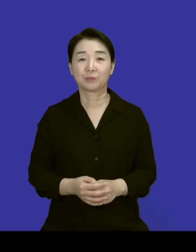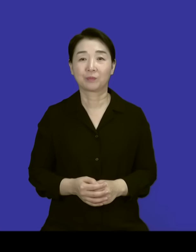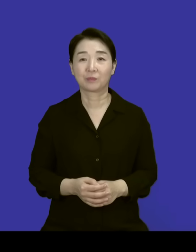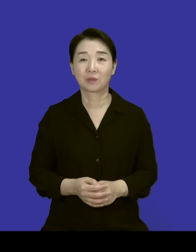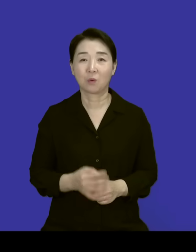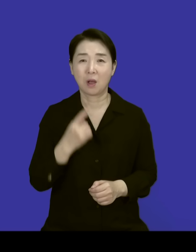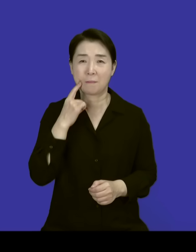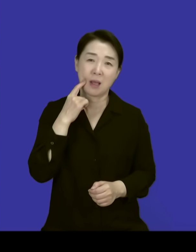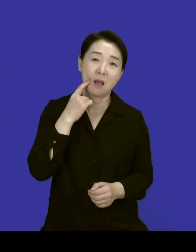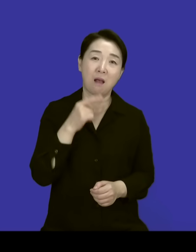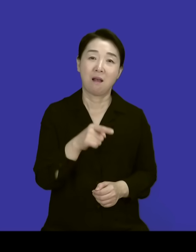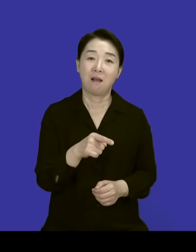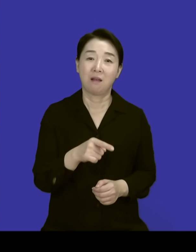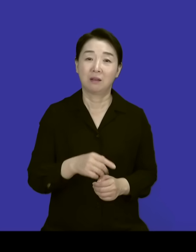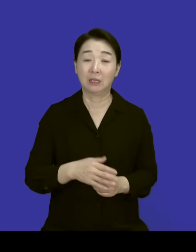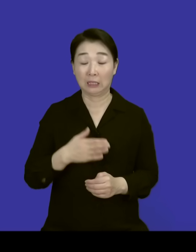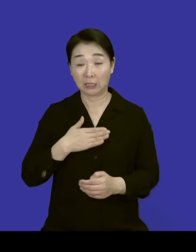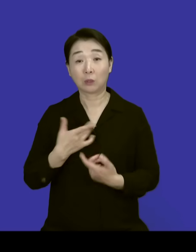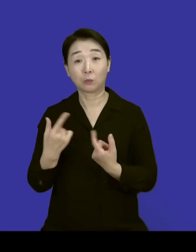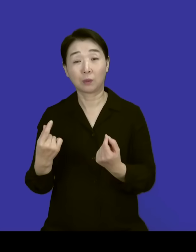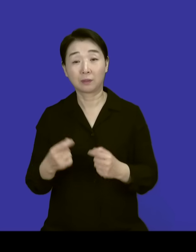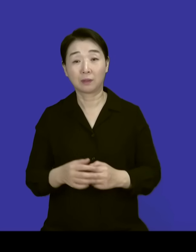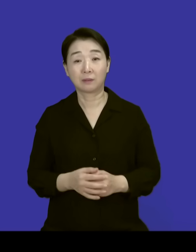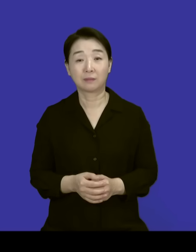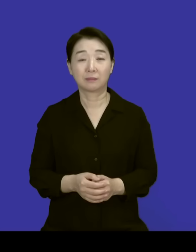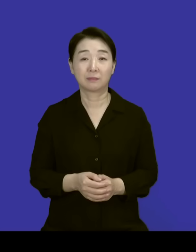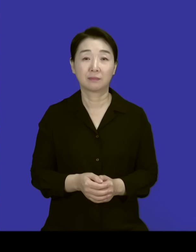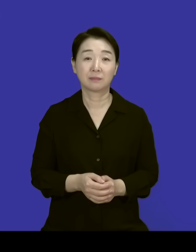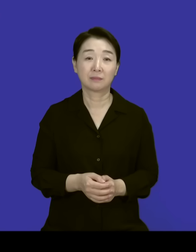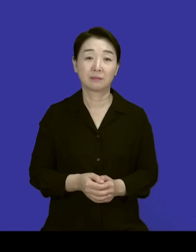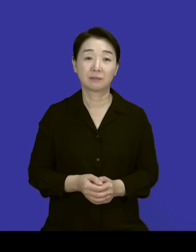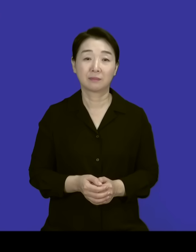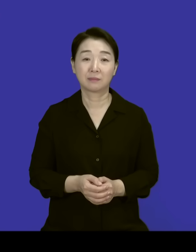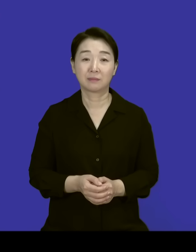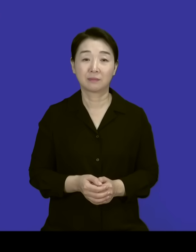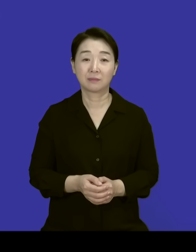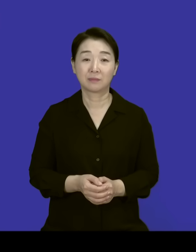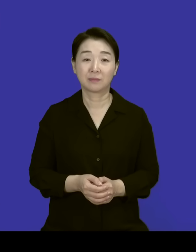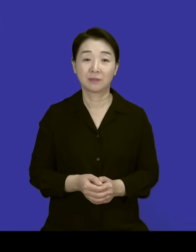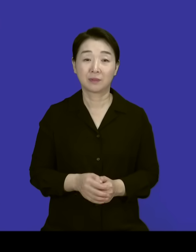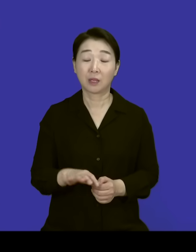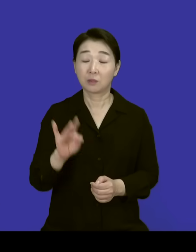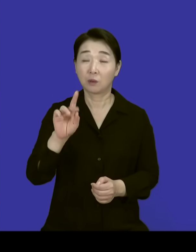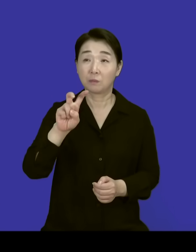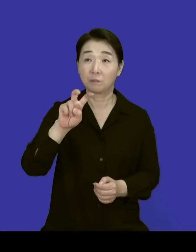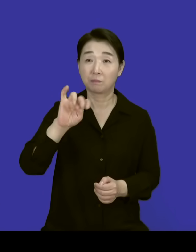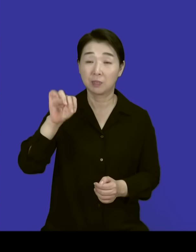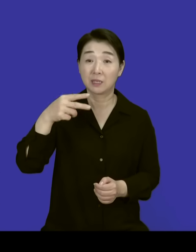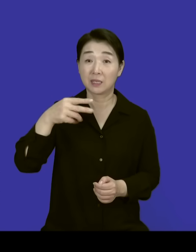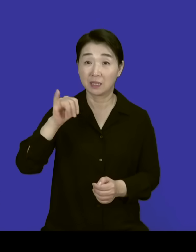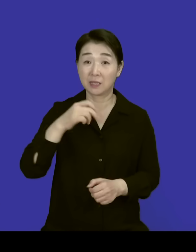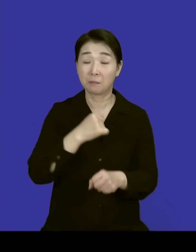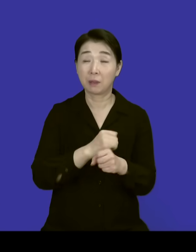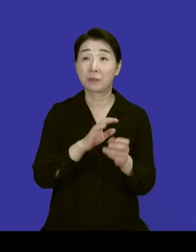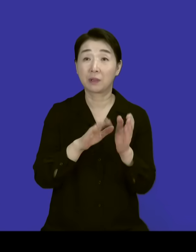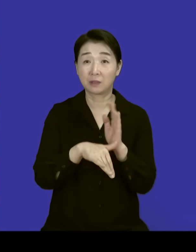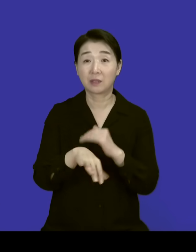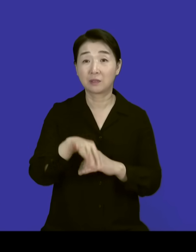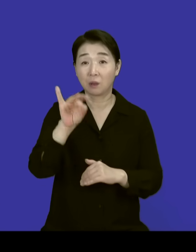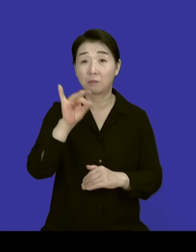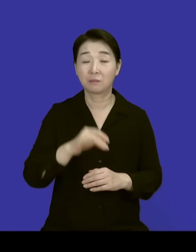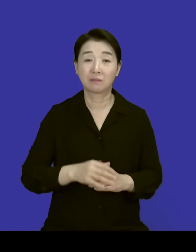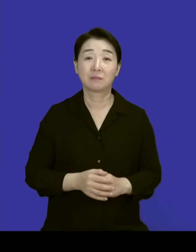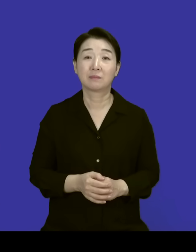완전 독학이네요. 그러면. 저도 그렇게 했어요. 아 그래요? 네. 저도 그렇게 했어요. 그렇죠. 예, 저도 미디 다 그렇게 처음 나왔을 때, 네. 저는 이제 시퀀서 처음 나왔을